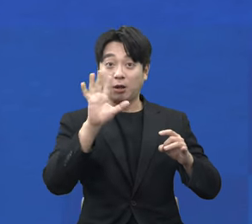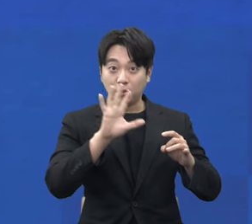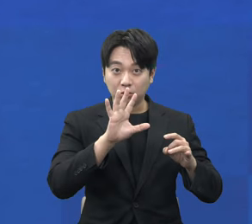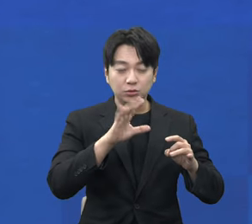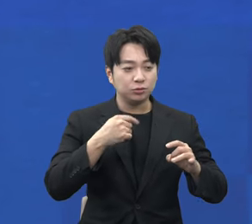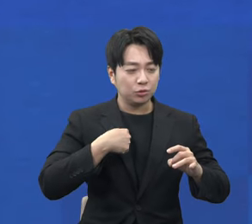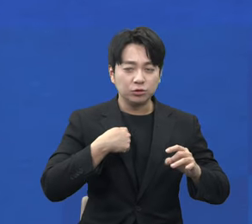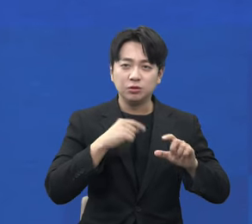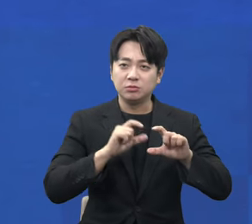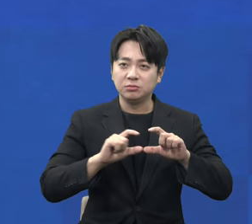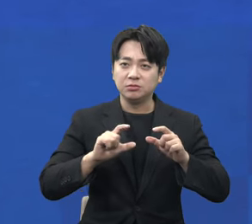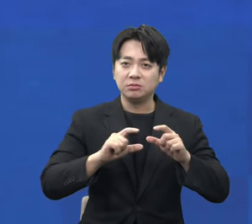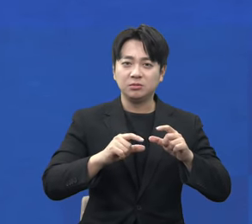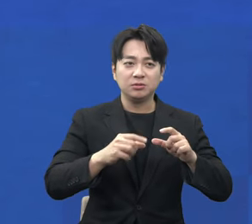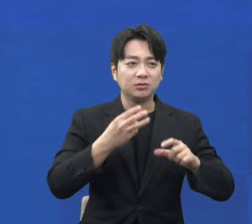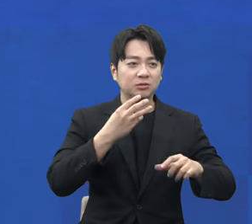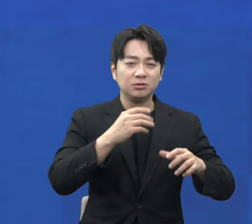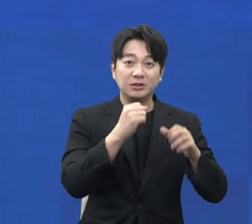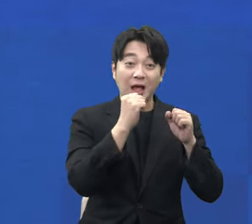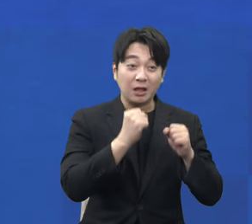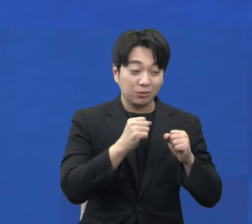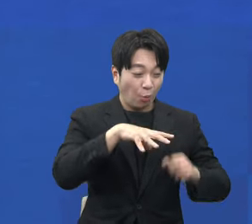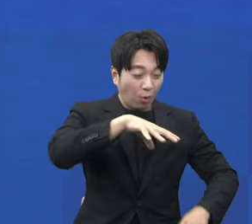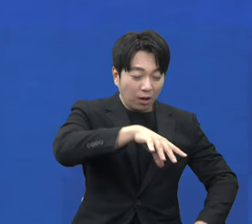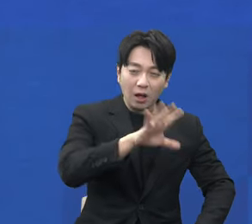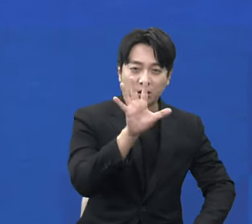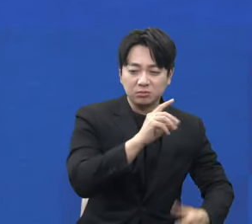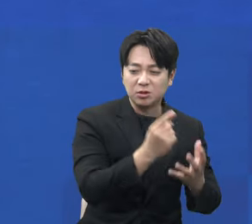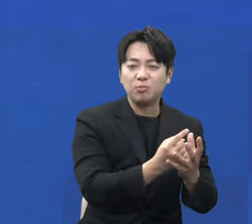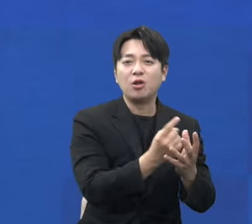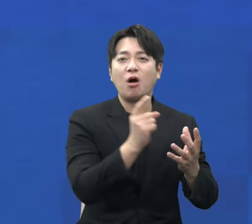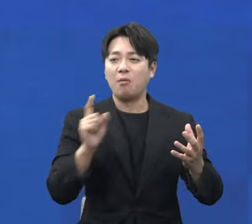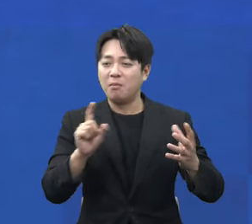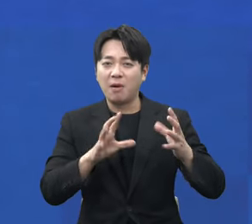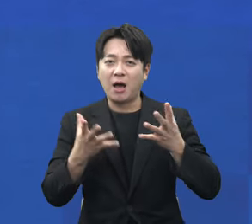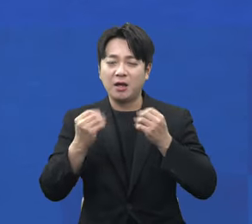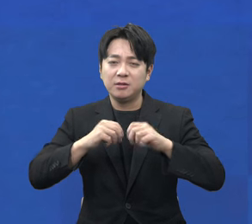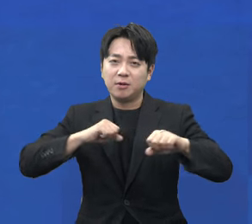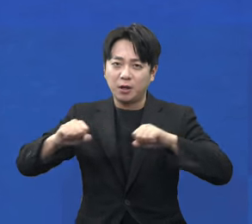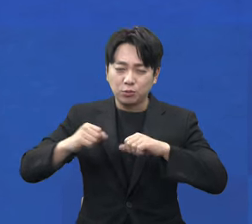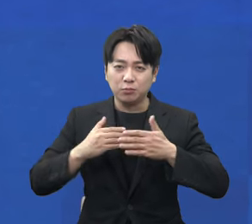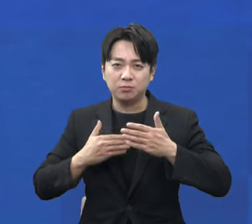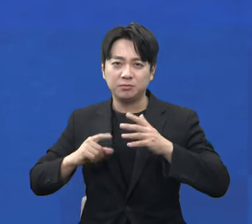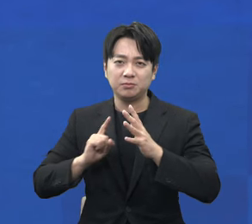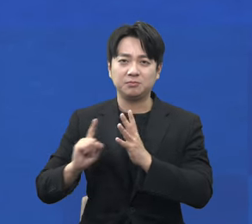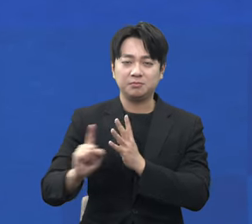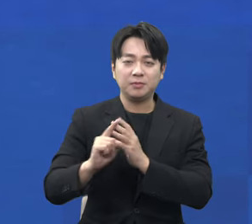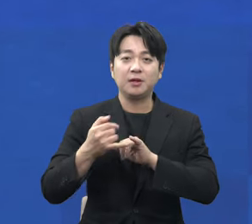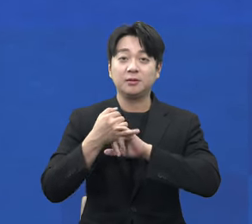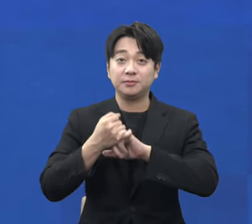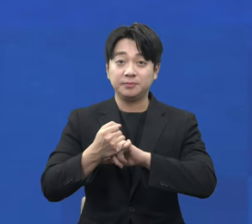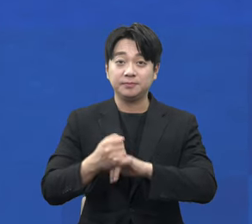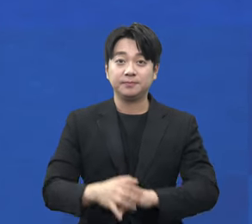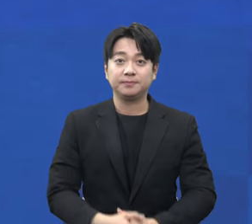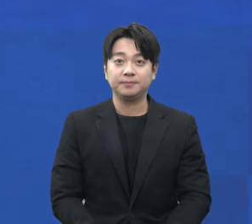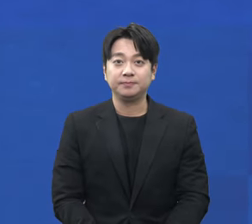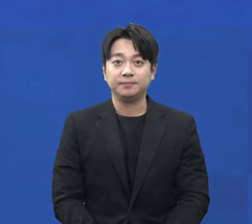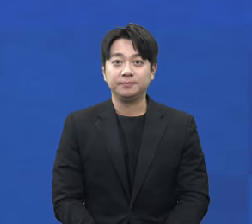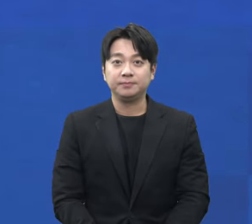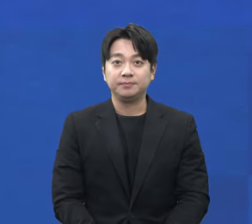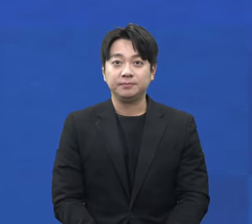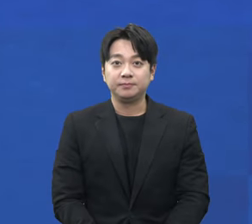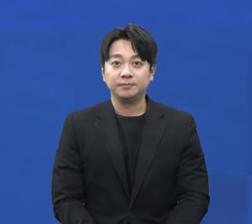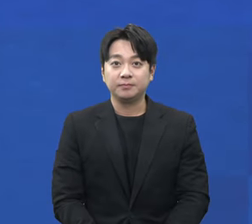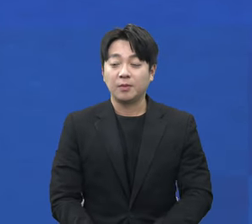있겠습니다 입신 양명을 위해 양지바른 곳만을 선호하는 청년 정치는 더 이상 없습니다 우리의 도움이 필요한